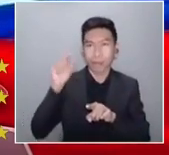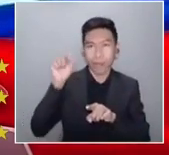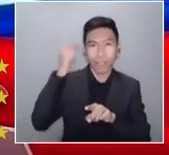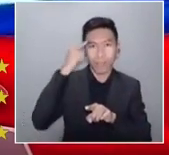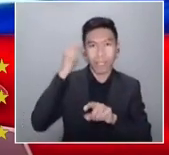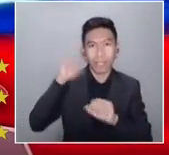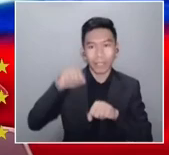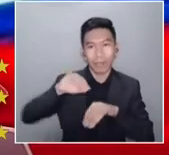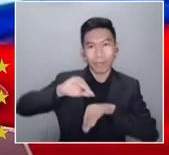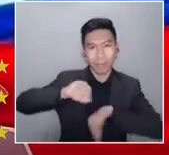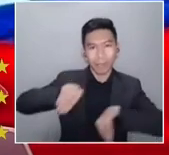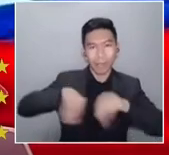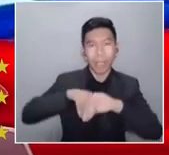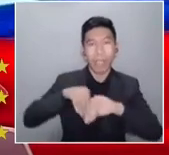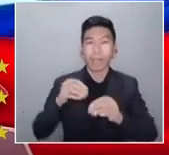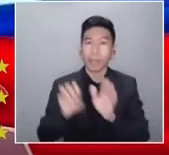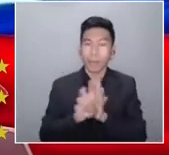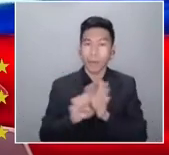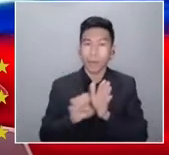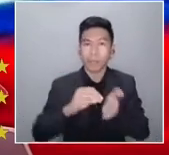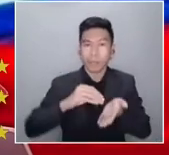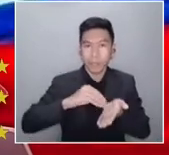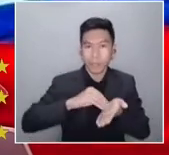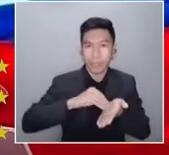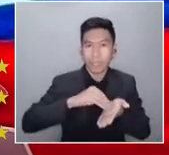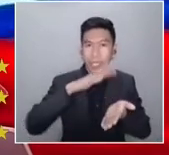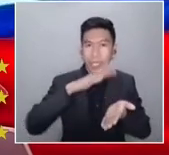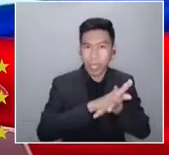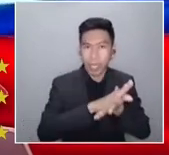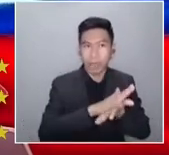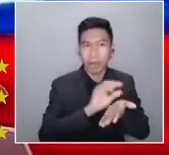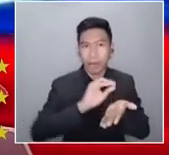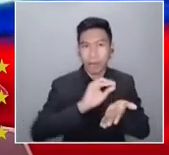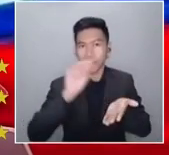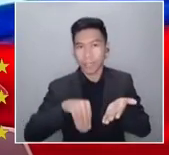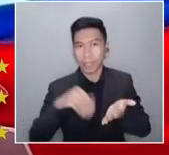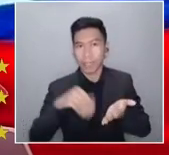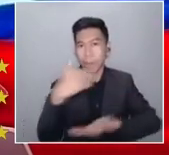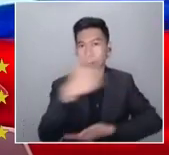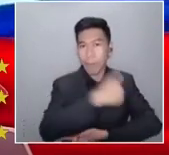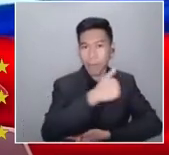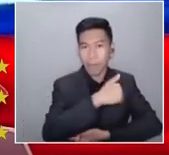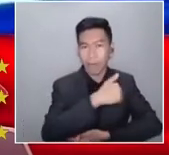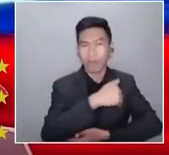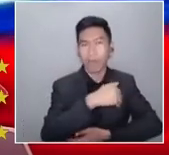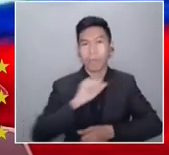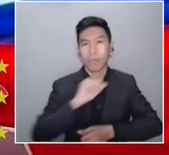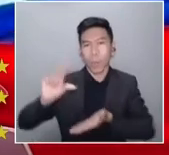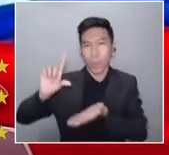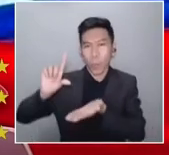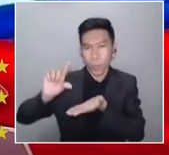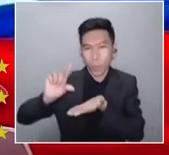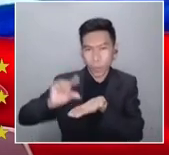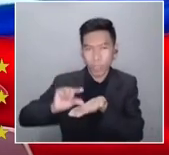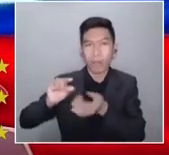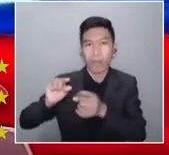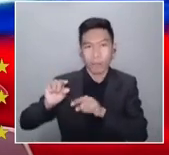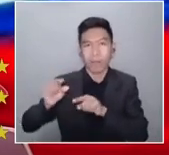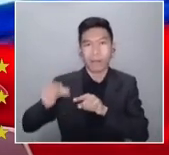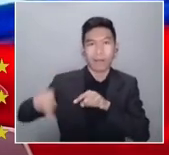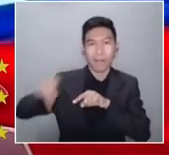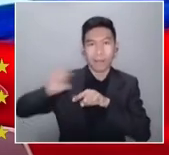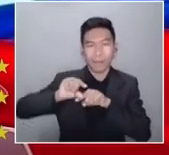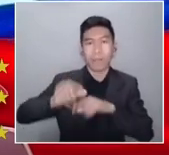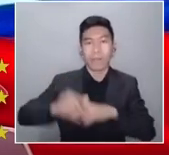rates ng mga bangko ay bumaba. Sapagkat alam niyo po, Ms. Pinky and Ms. Pia, hindi ba pag kayo